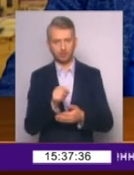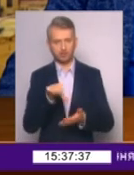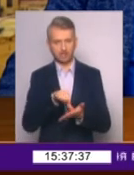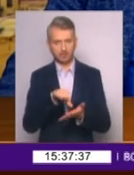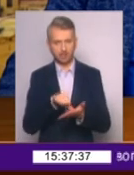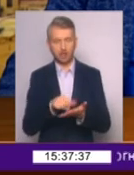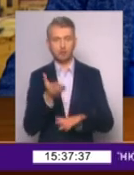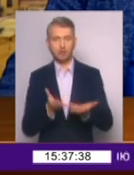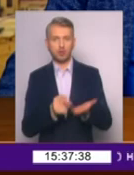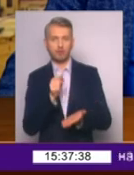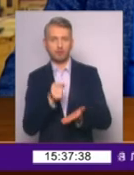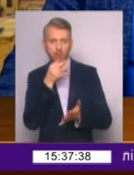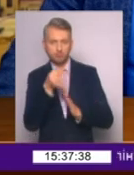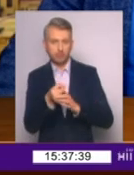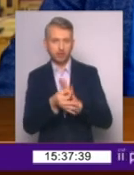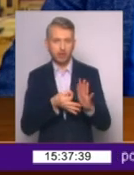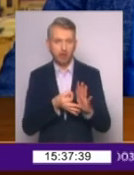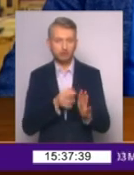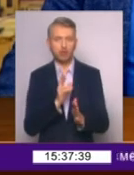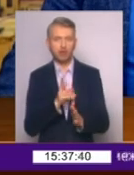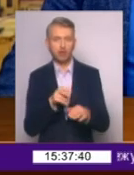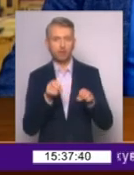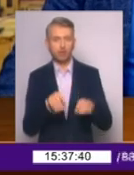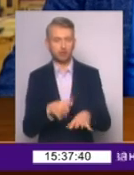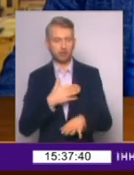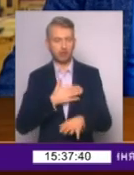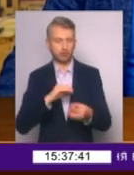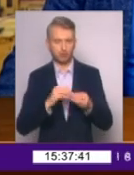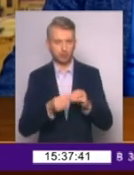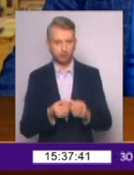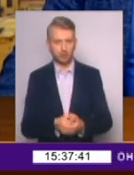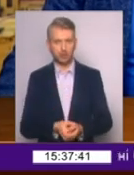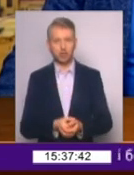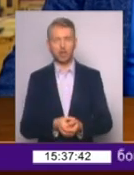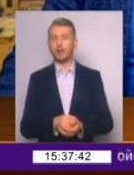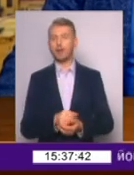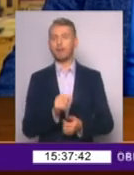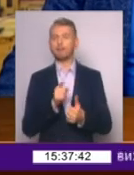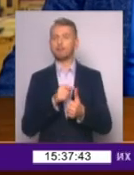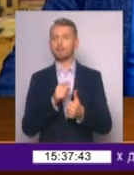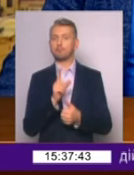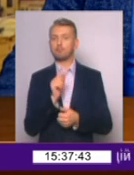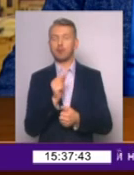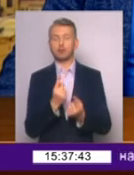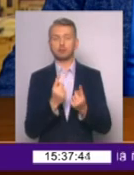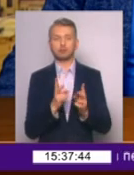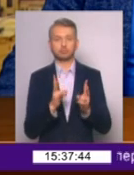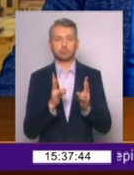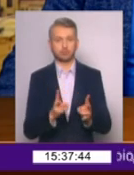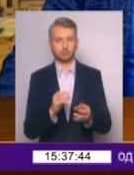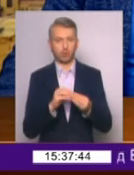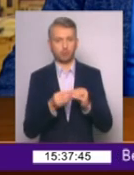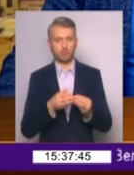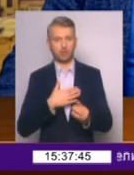представляє. Можливо, так. Він підкаже, як вирішити нашу проблему. Ну, перше, це велика катастрофічна проблема наша,